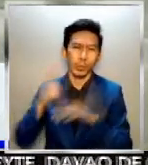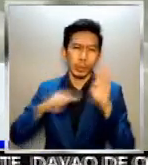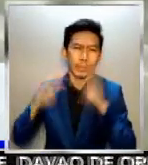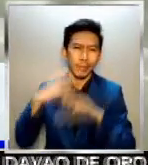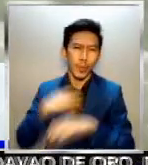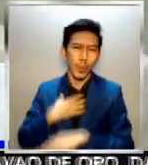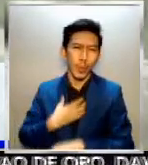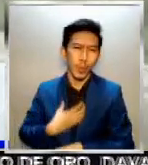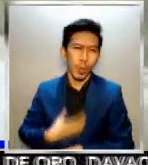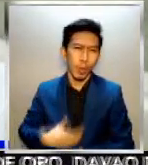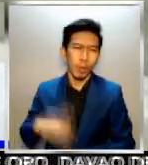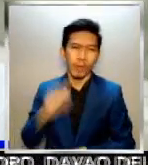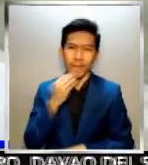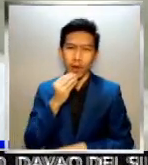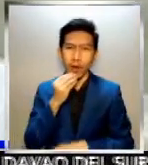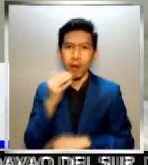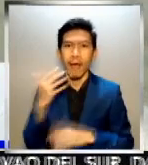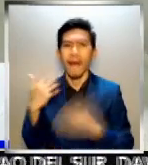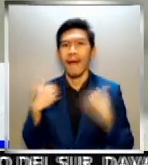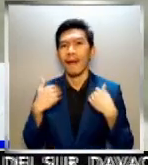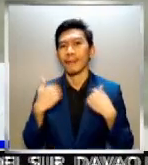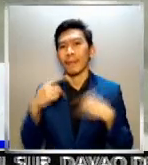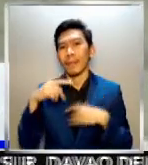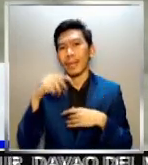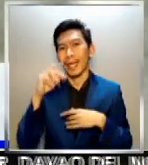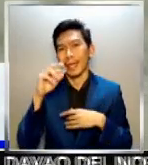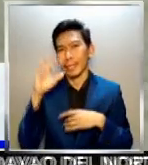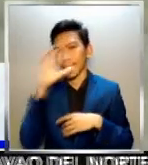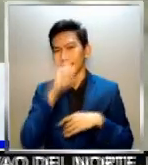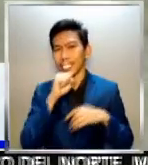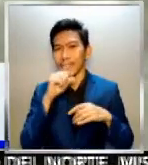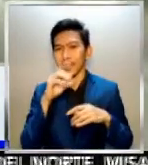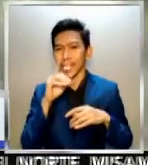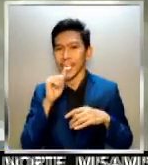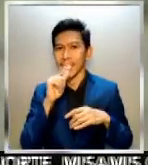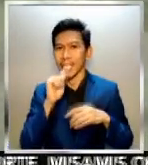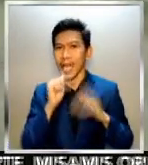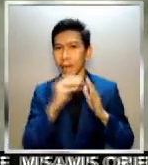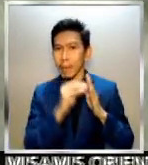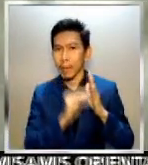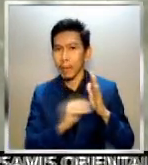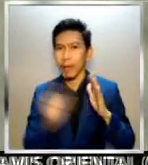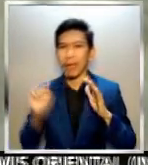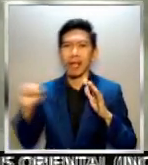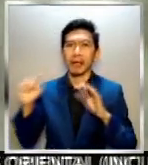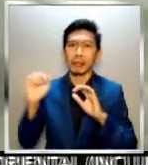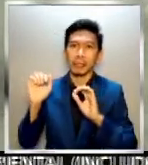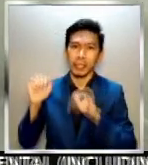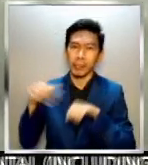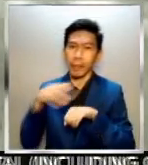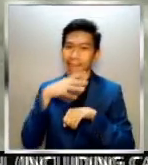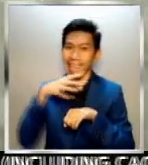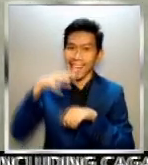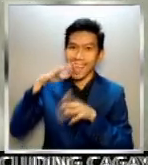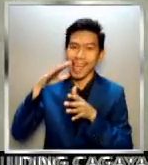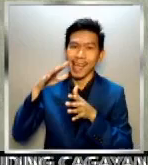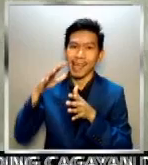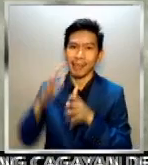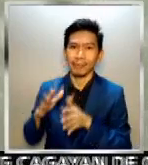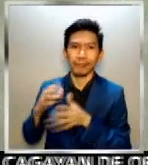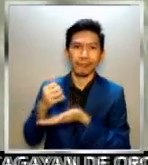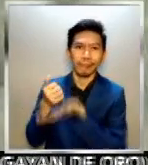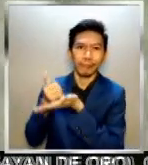ng predictive data sa mga magsasaka. Ito'y para maayos ang hindi raw epektibong agricultural market